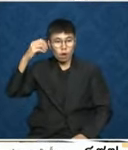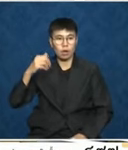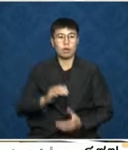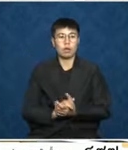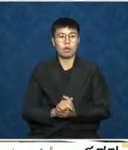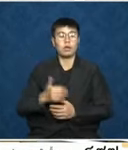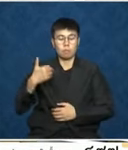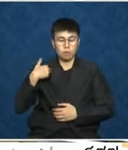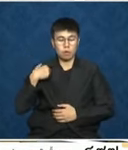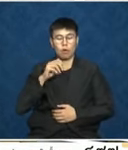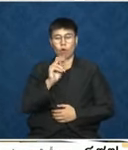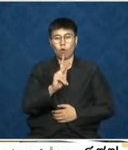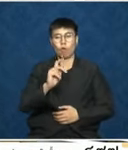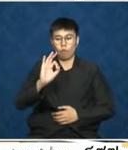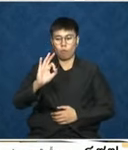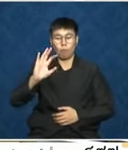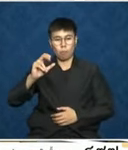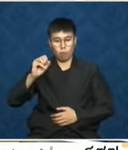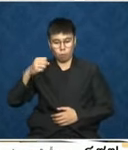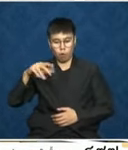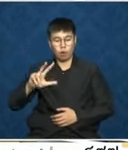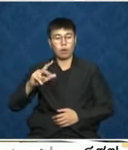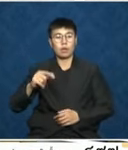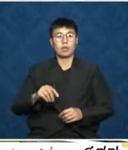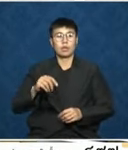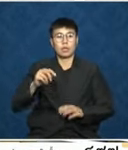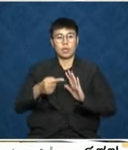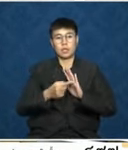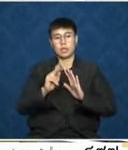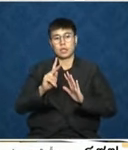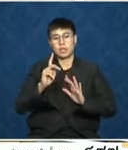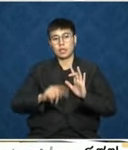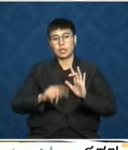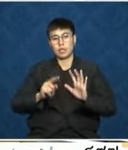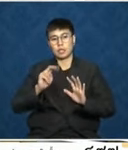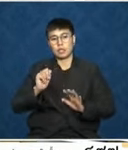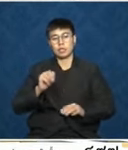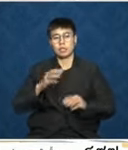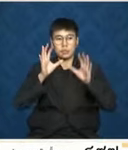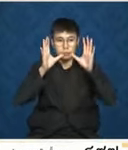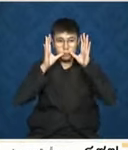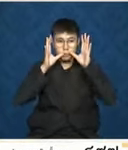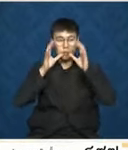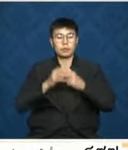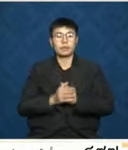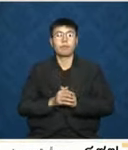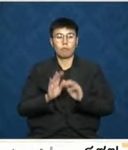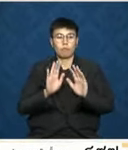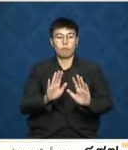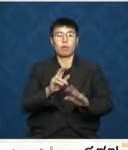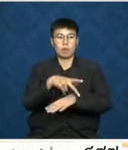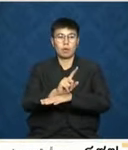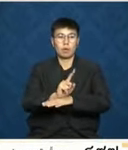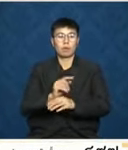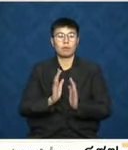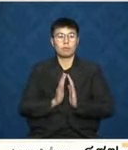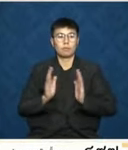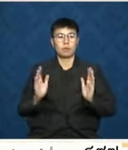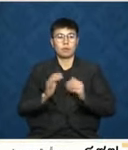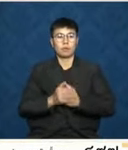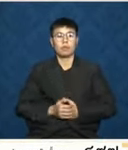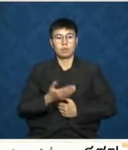แก่งเสือเต้นให้ช่วยเข้าไปดำเนินการแก้ไขให้พี่น้องประชาชนด้วยครับขอบคุณครับต่อไปขอ